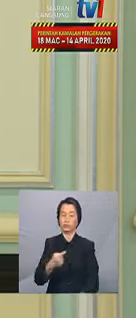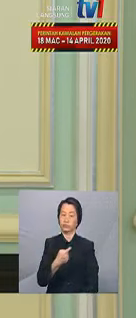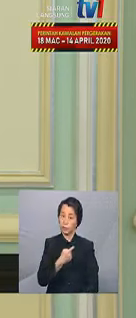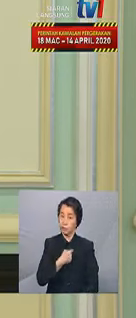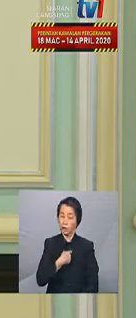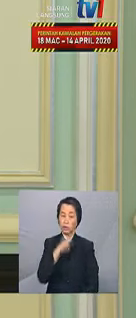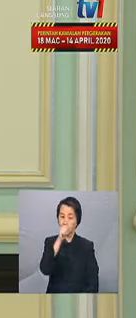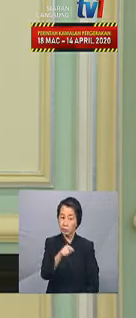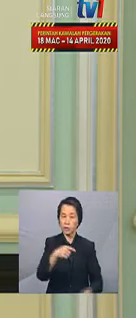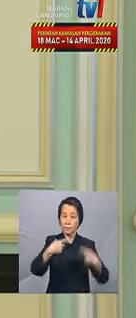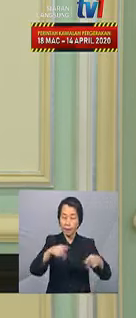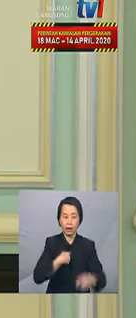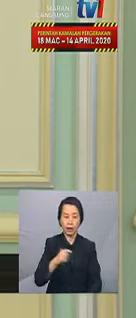kepada